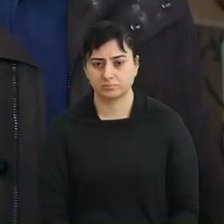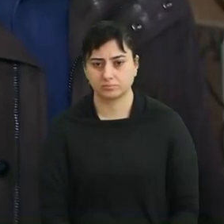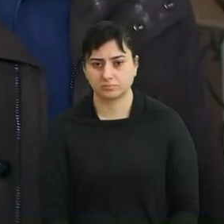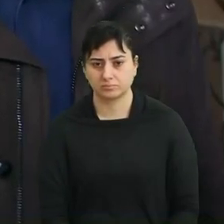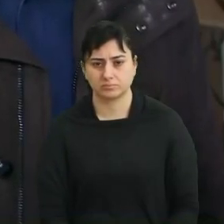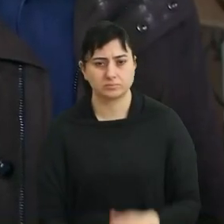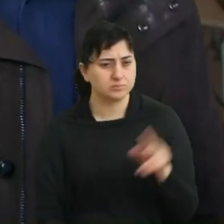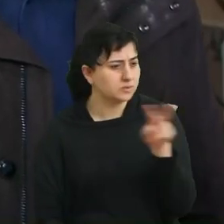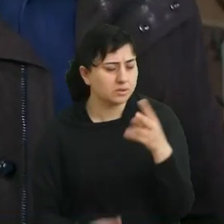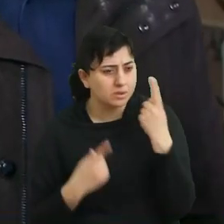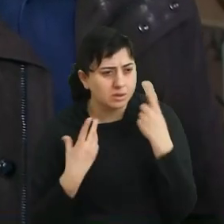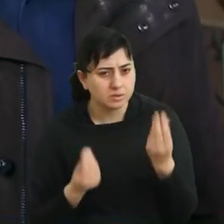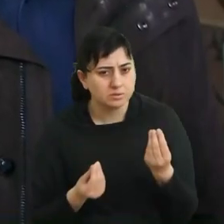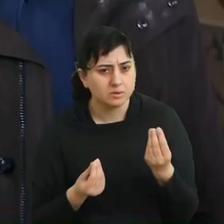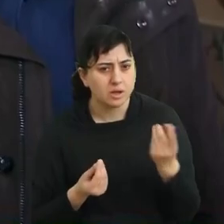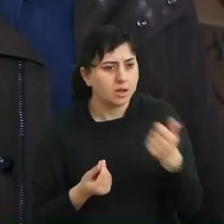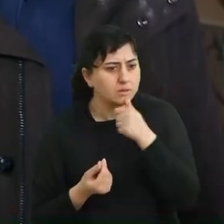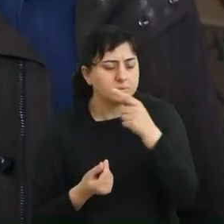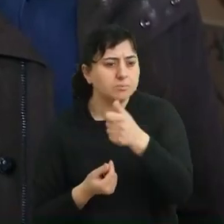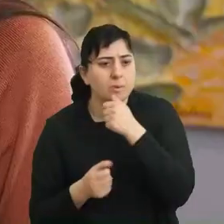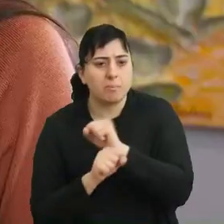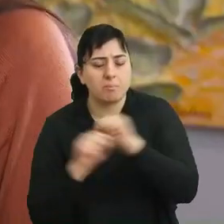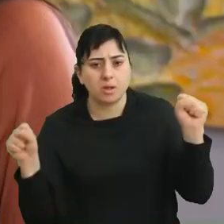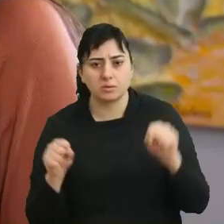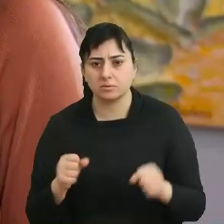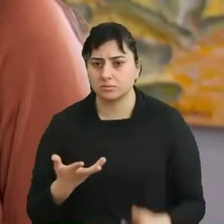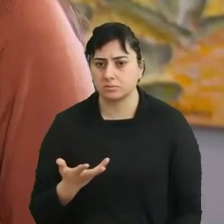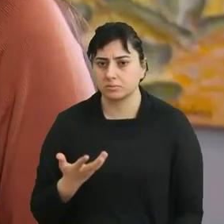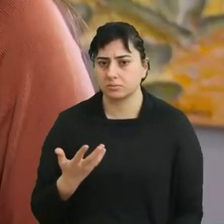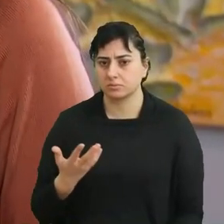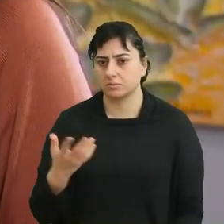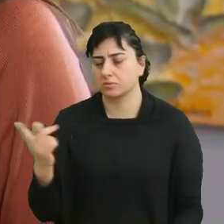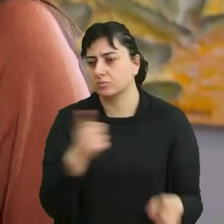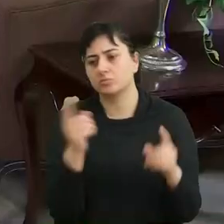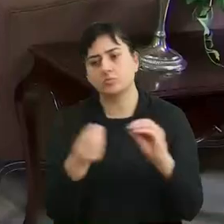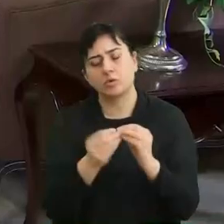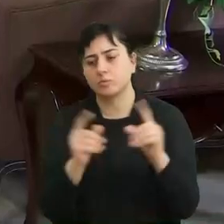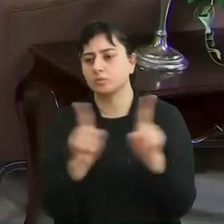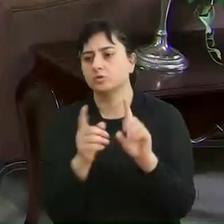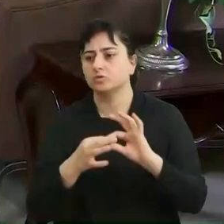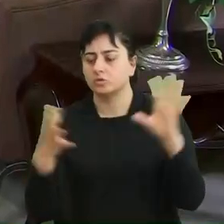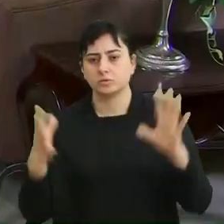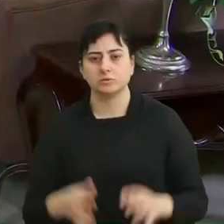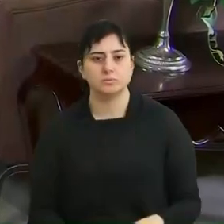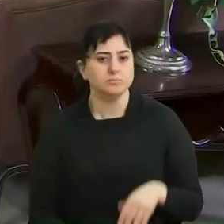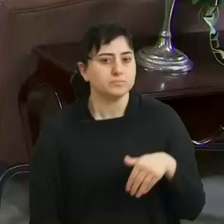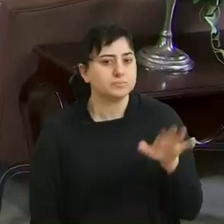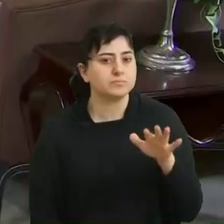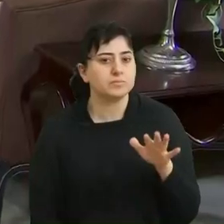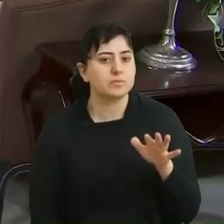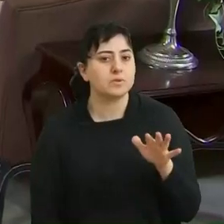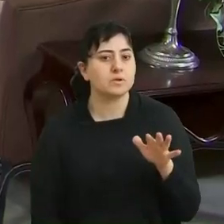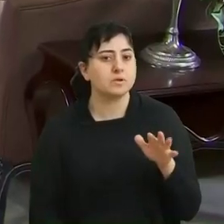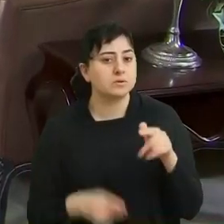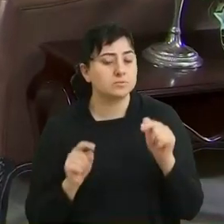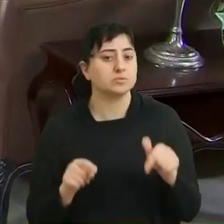Allah aşkına siz ne konuşuyorsunuz ya? Ya adam babanı patlattı. Aman canım, neyse kendi aralarında hallederler. Yok yok Biricik, bu işi ahirete